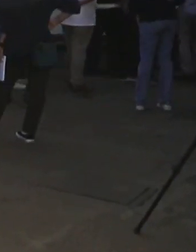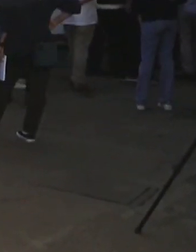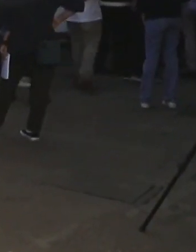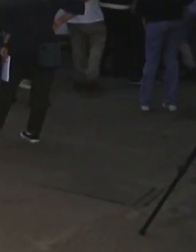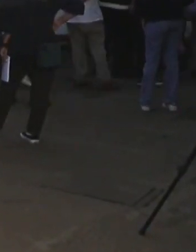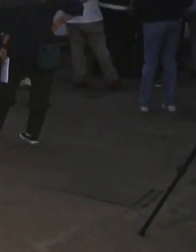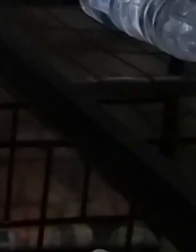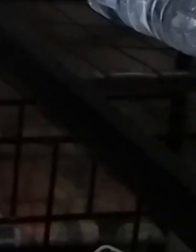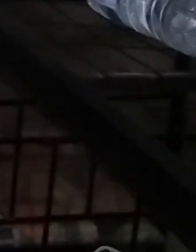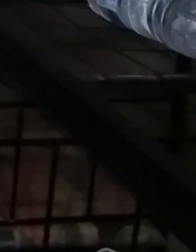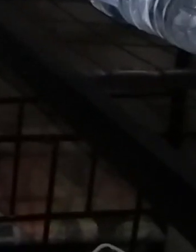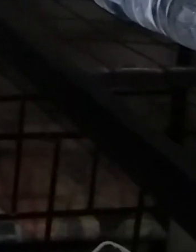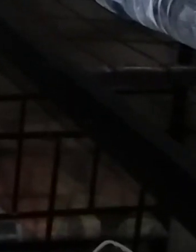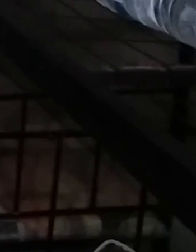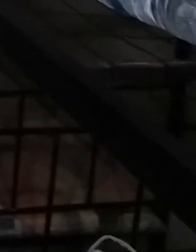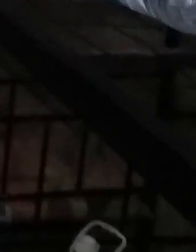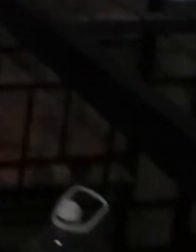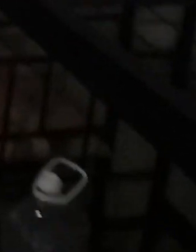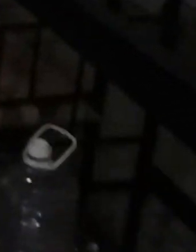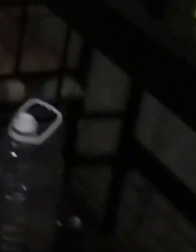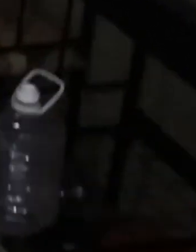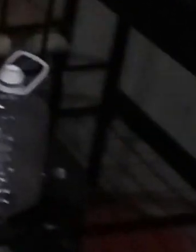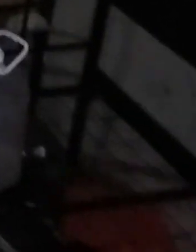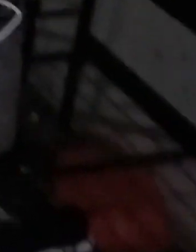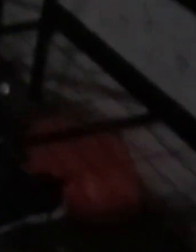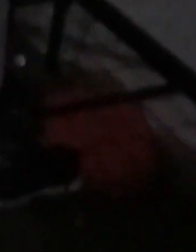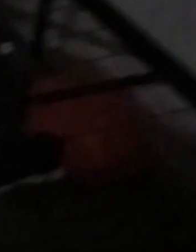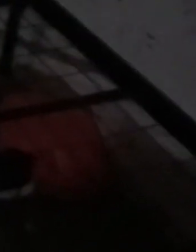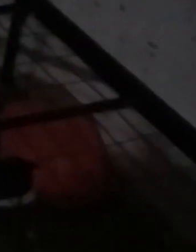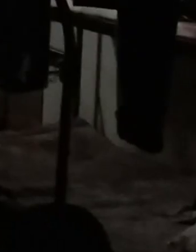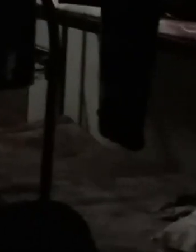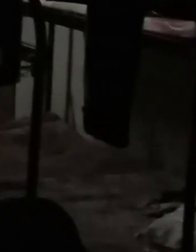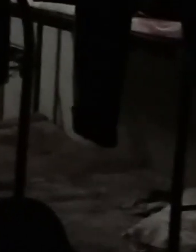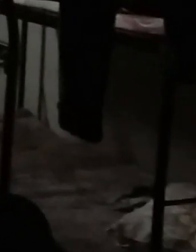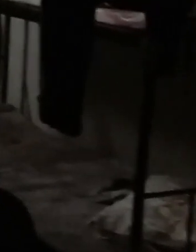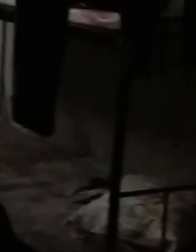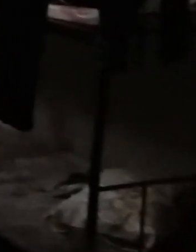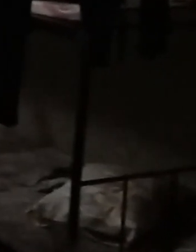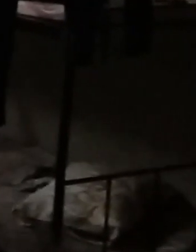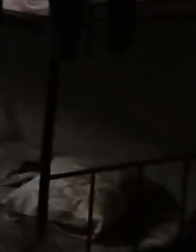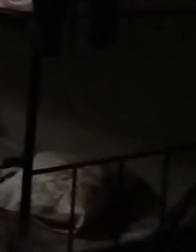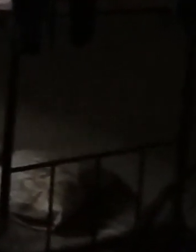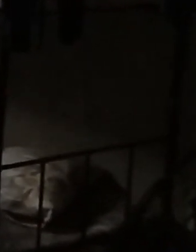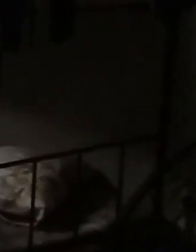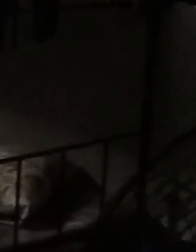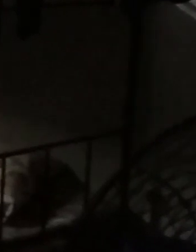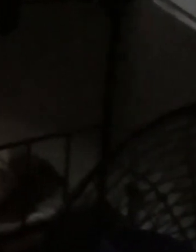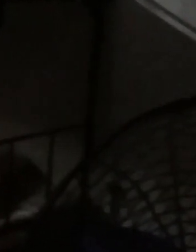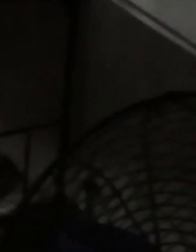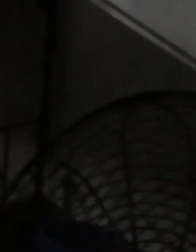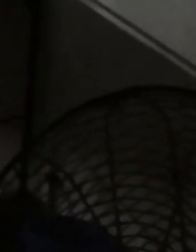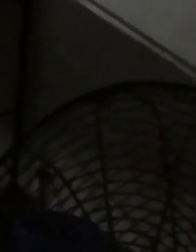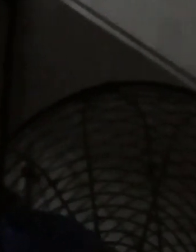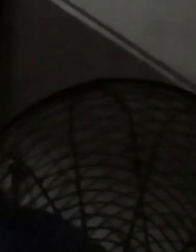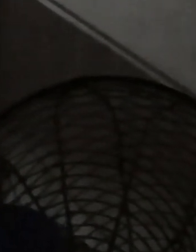harus lebar itu apa yang dibagi kalian Perumahan khusus Samudra agar kerja semua manusia dan ketiga